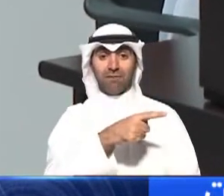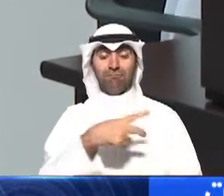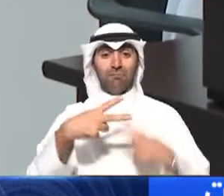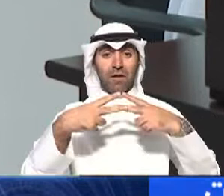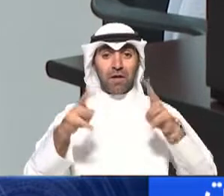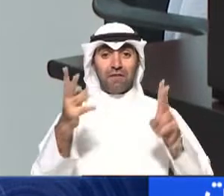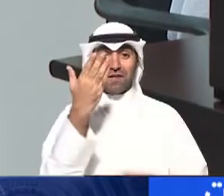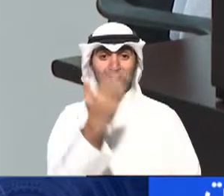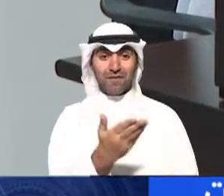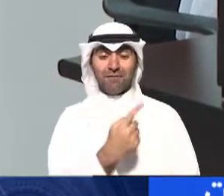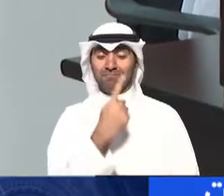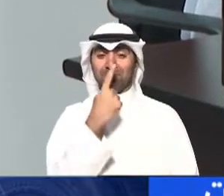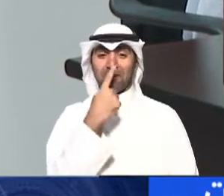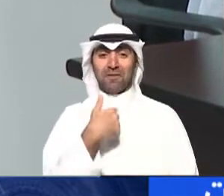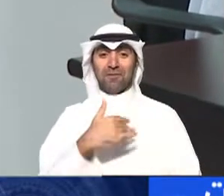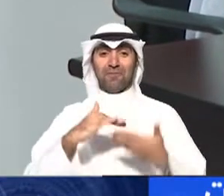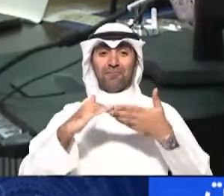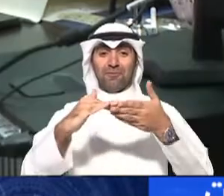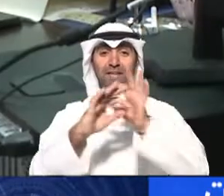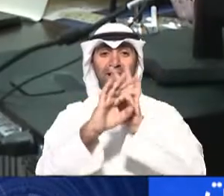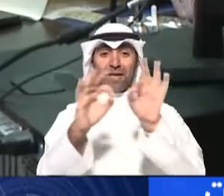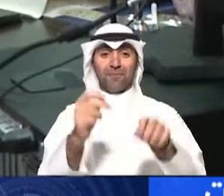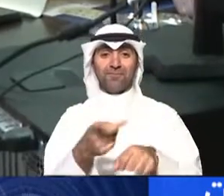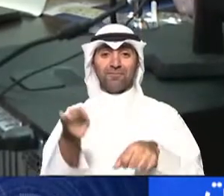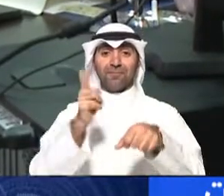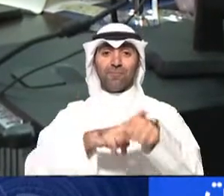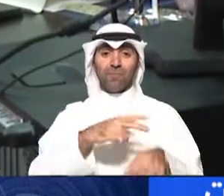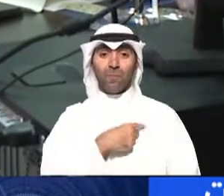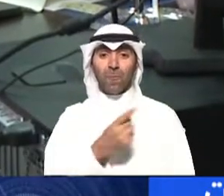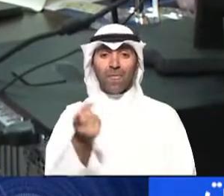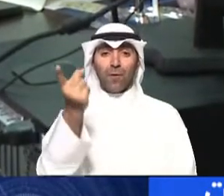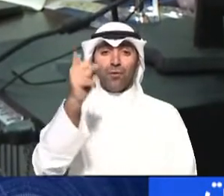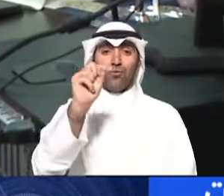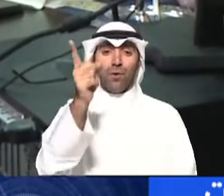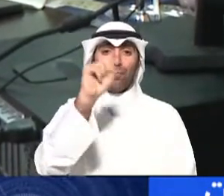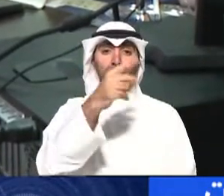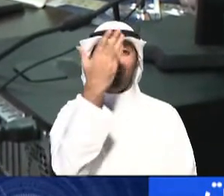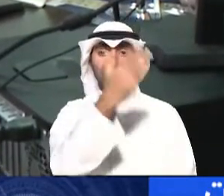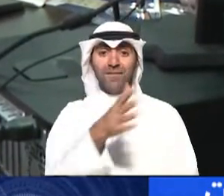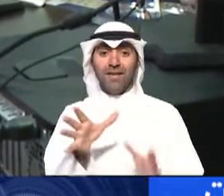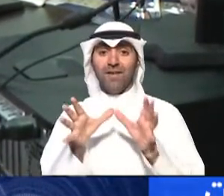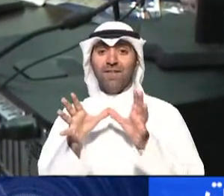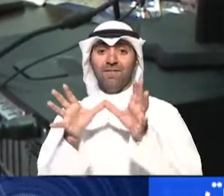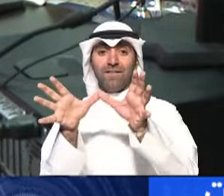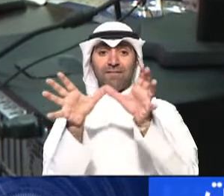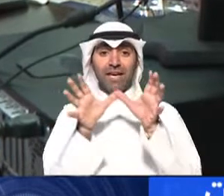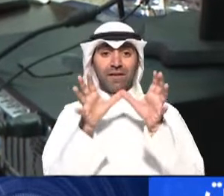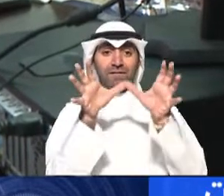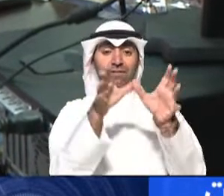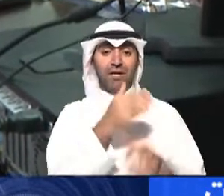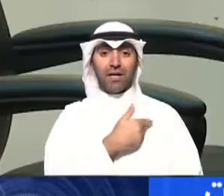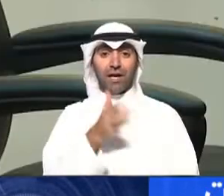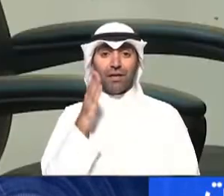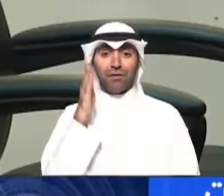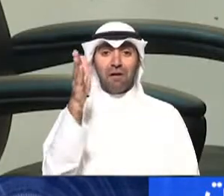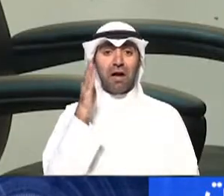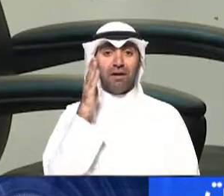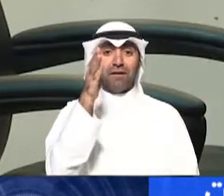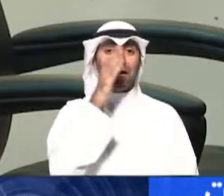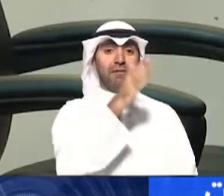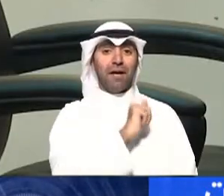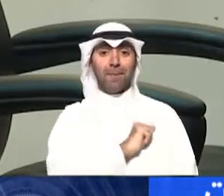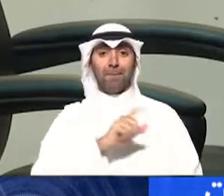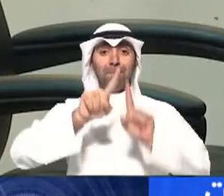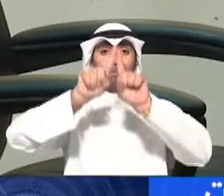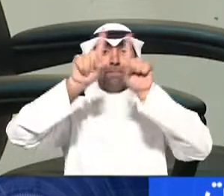خلينا نقول كل يوم، نسحب برنت من خلال الأجهزة اللي عندنا، نشوف كذا أو نشوف عدد المحلات التجارية اللي